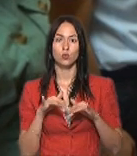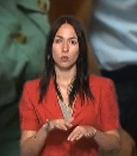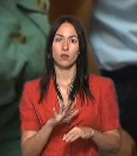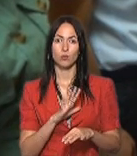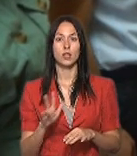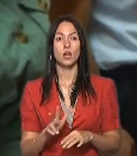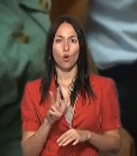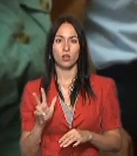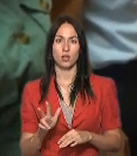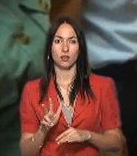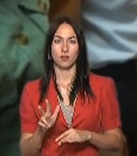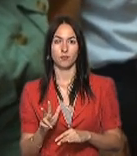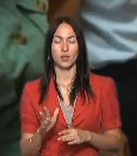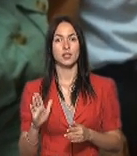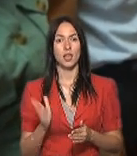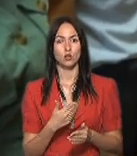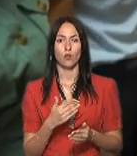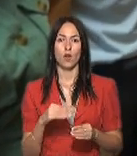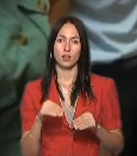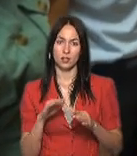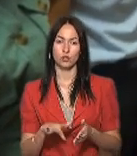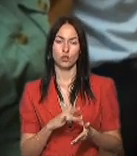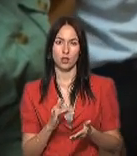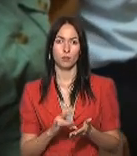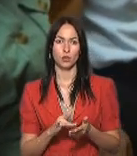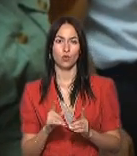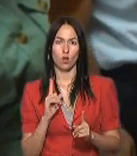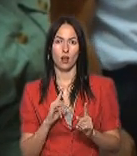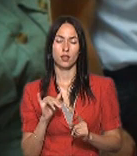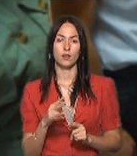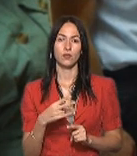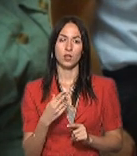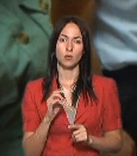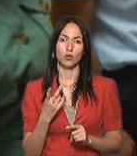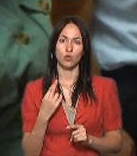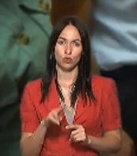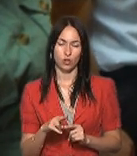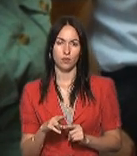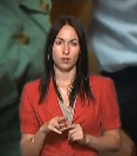3 години. Скасувати рішення Первомайської міської ради від 25 червня 2019 року номер